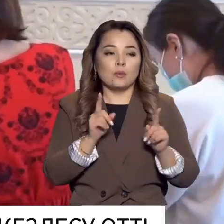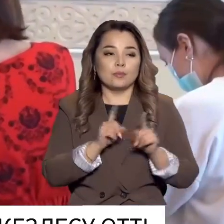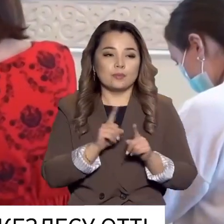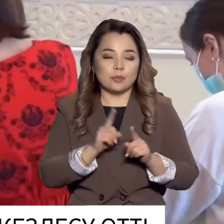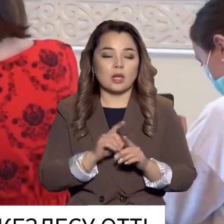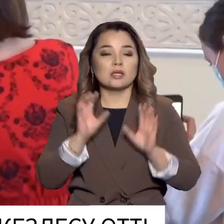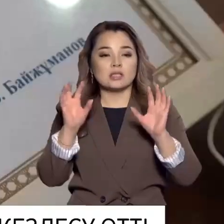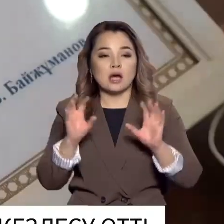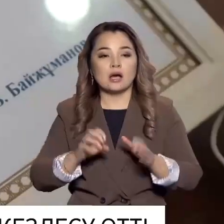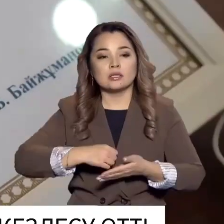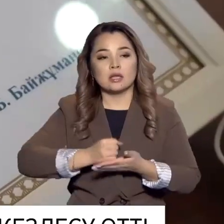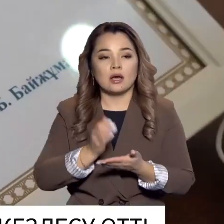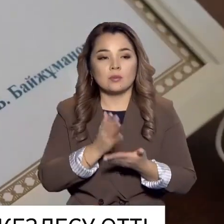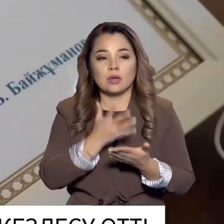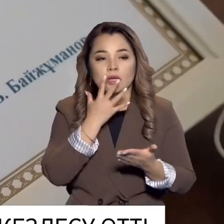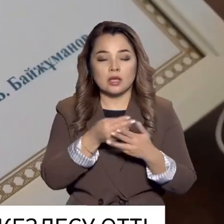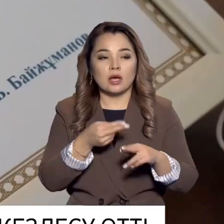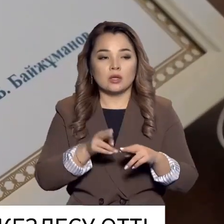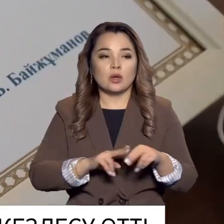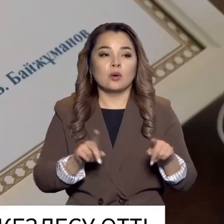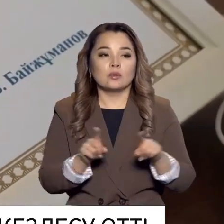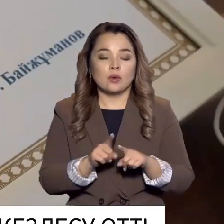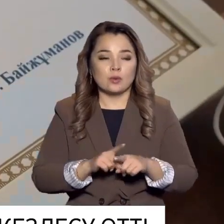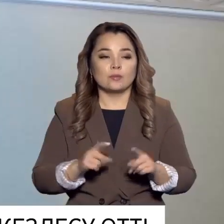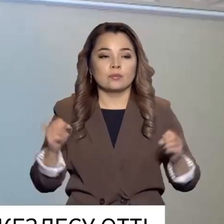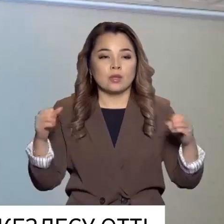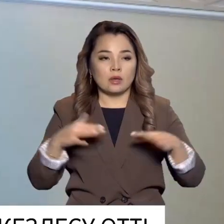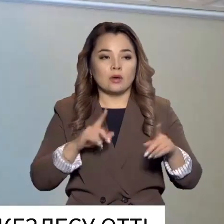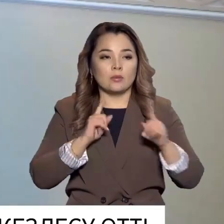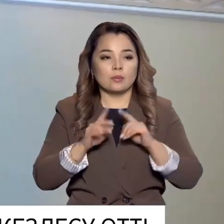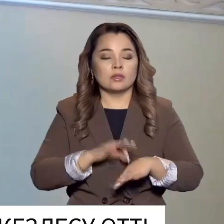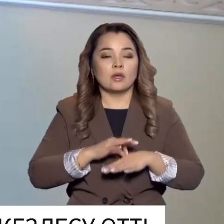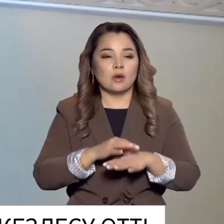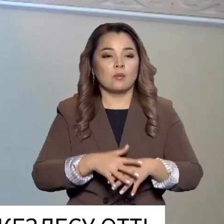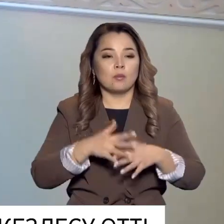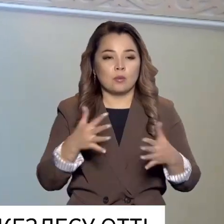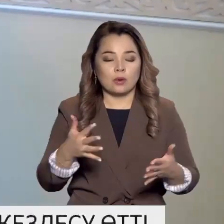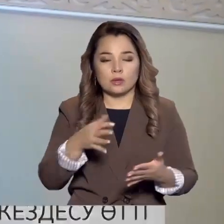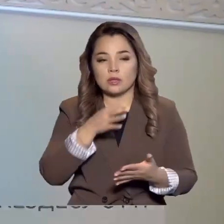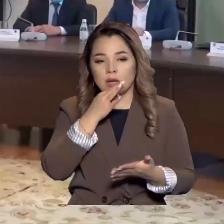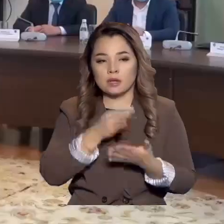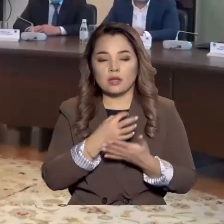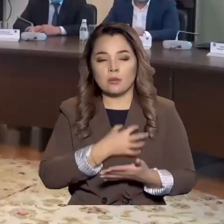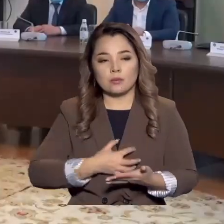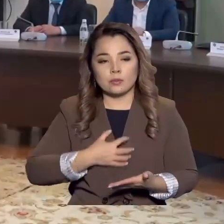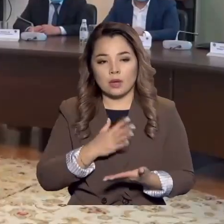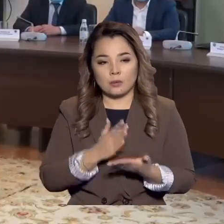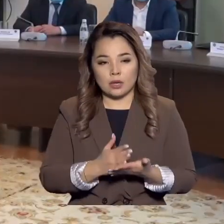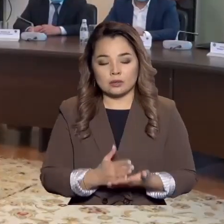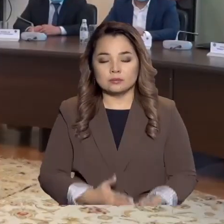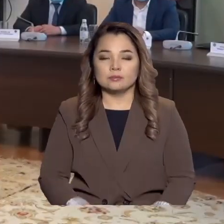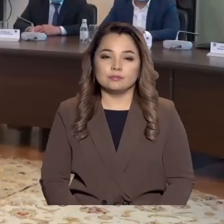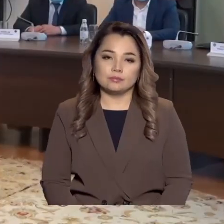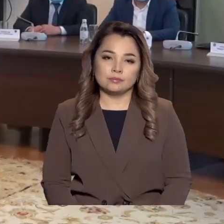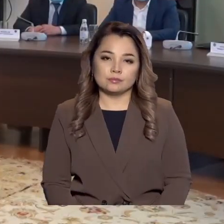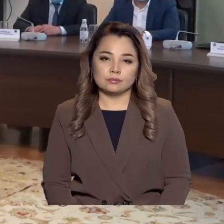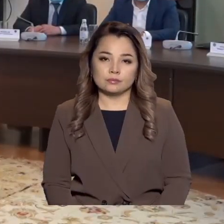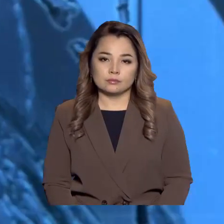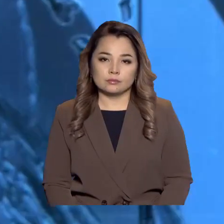оларға заңгерлік кеңес беруде мұндай басқосулардың маңызы орасан. Қуаныш Қанатұлы, Самат Оразалинов, Қазақстан ұлттық арнасы, Алматы